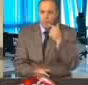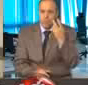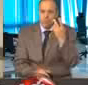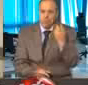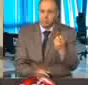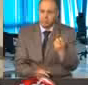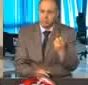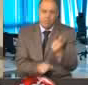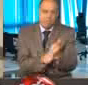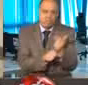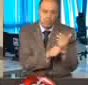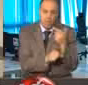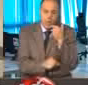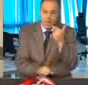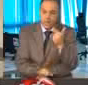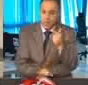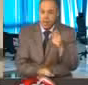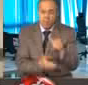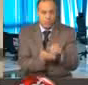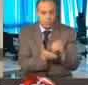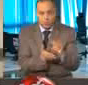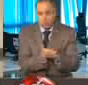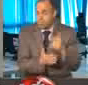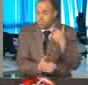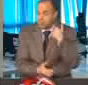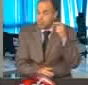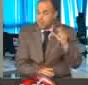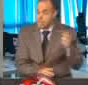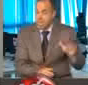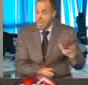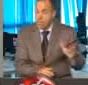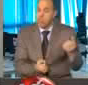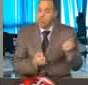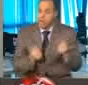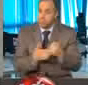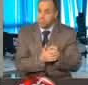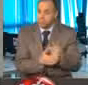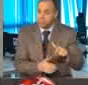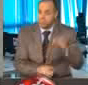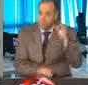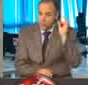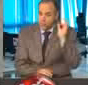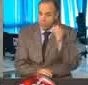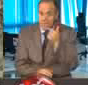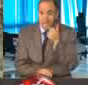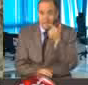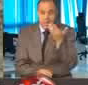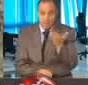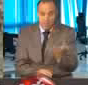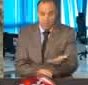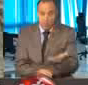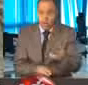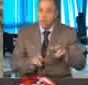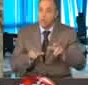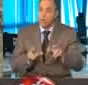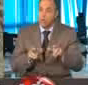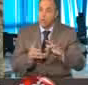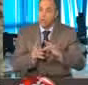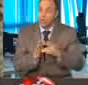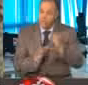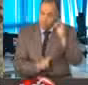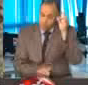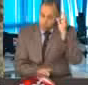معدلاتها في السنوات الأخيرة، مسجلة خسائر بشرية ومادية فادحة في تونس، إذ أصبحت الطرقات في كامل أنحاء